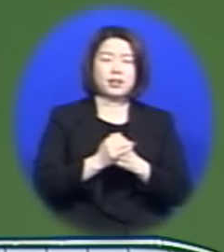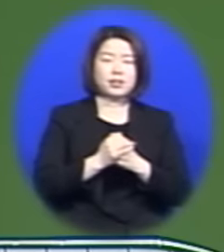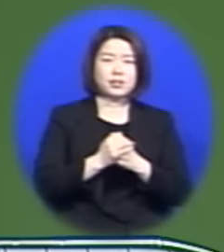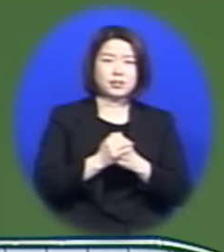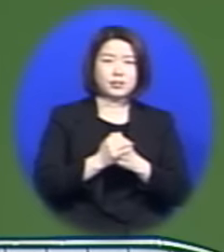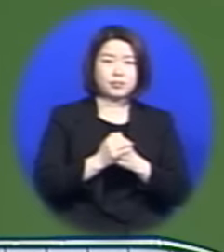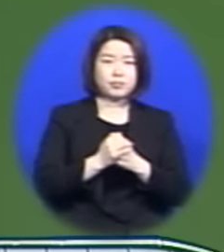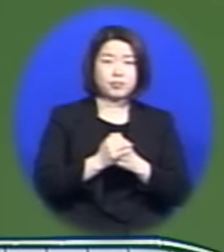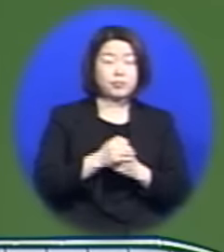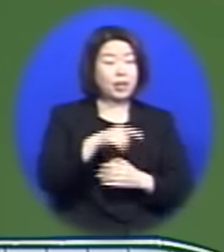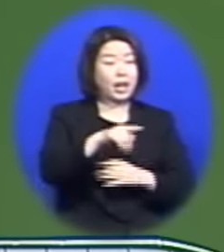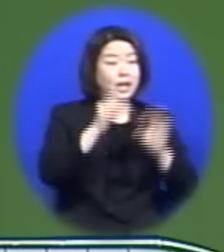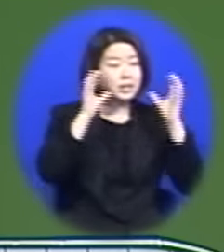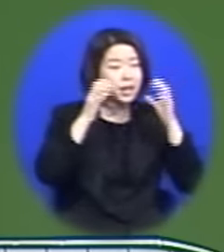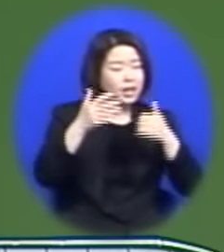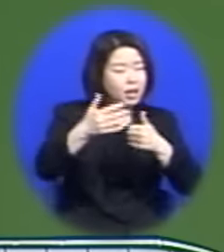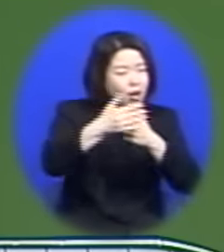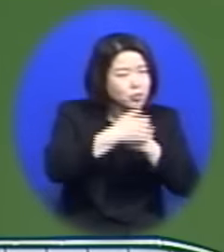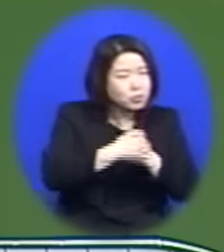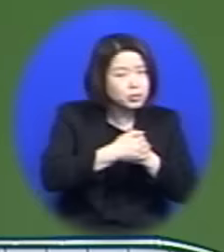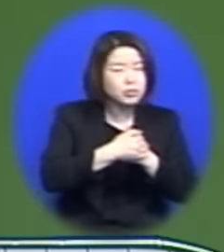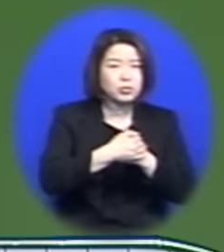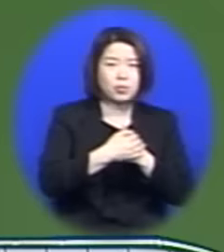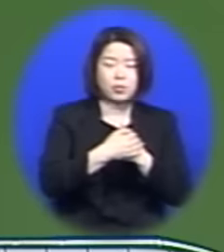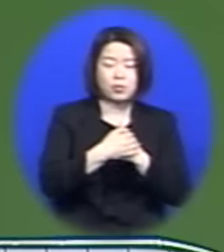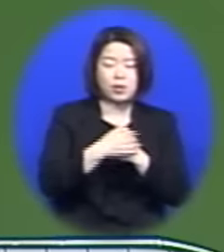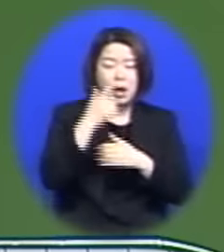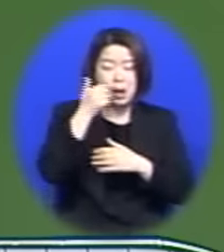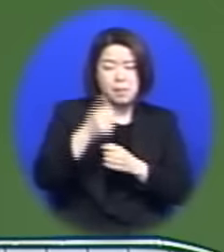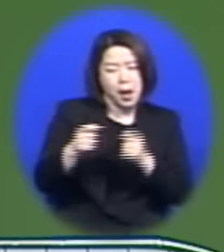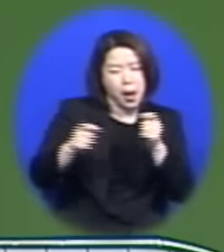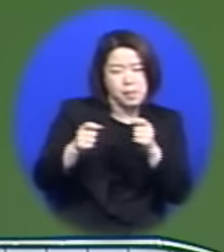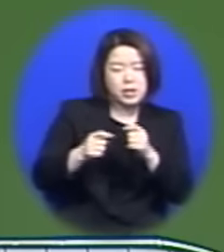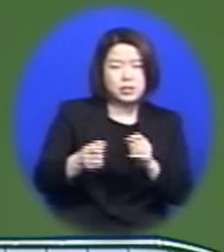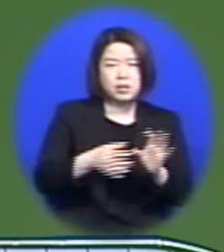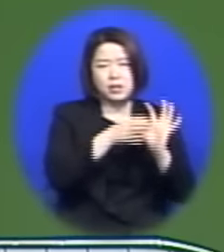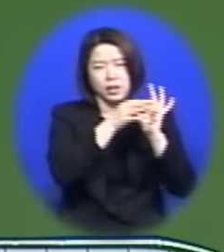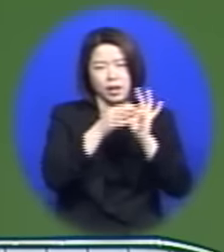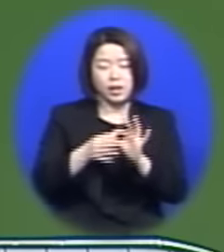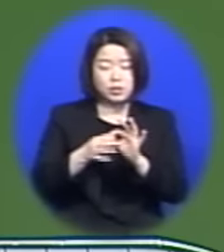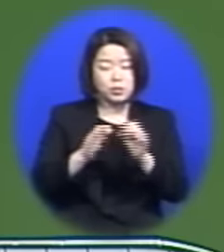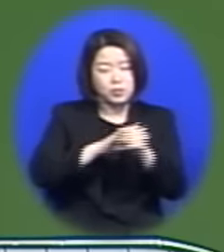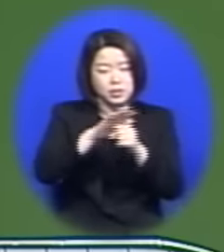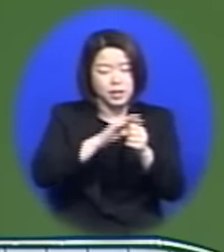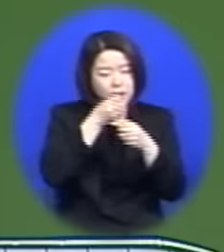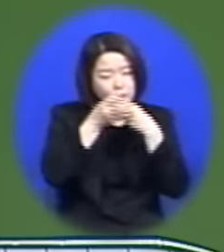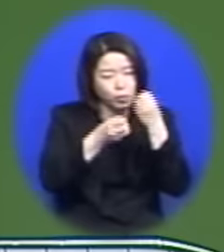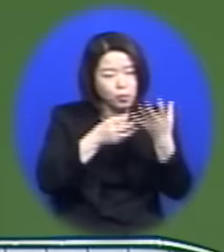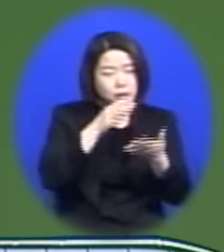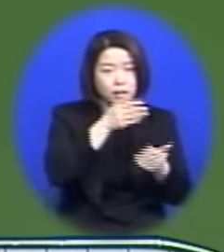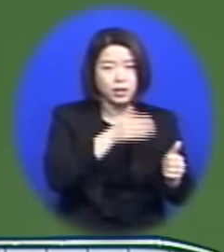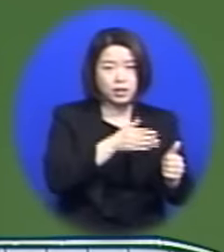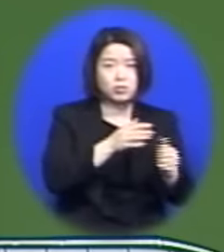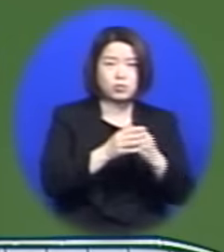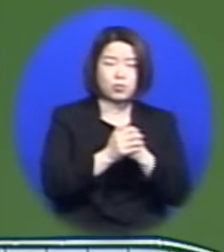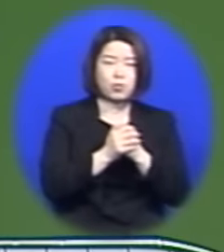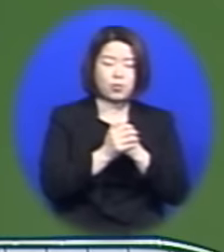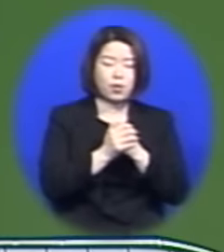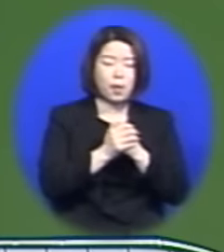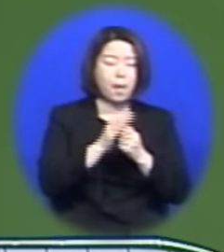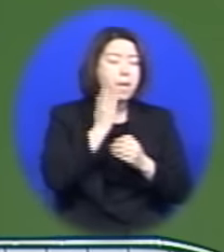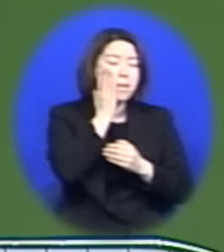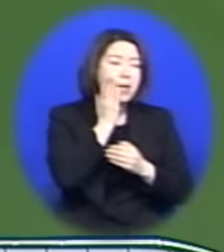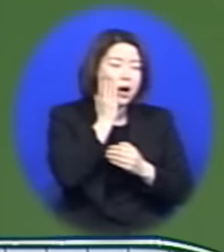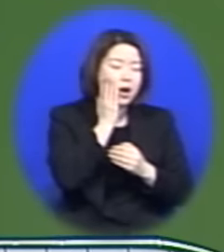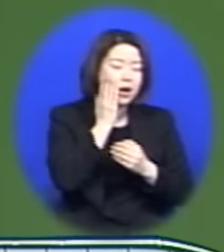사랑한다고 그 아이를 붙들고 아빠가 옆에서 그 아이에게 계속해서 사랑을 고백해 주고 그리고 뺨을 부벼